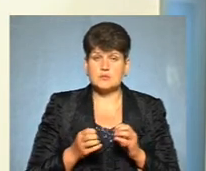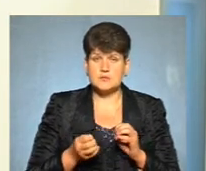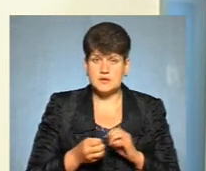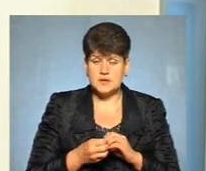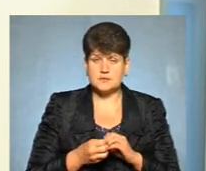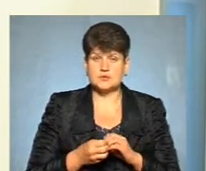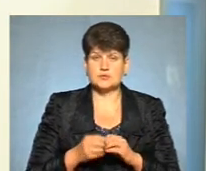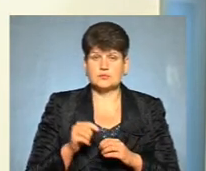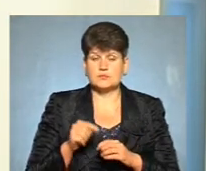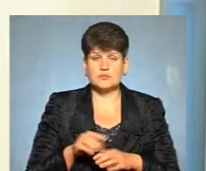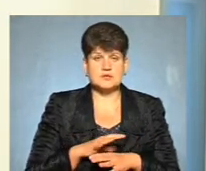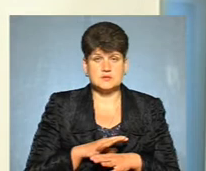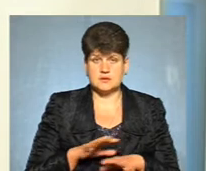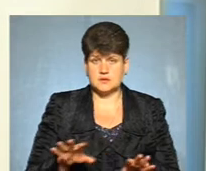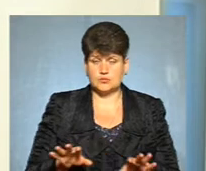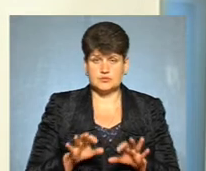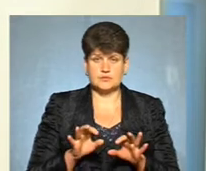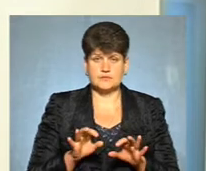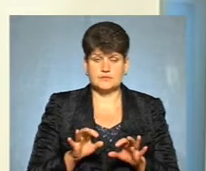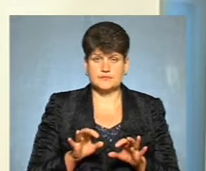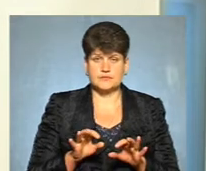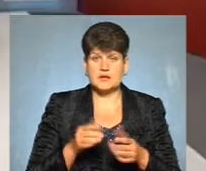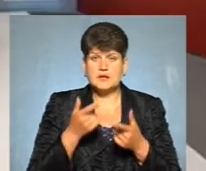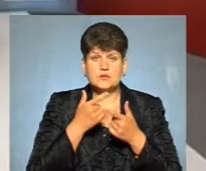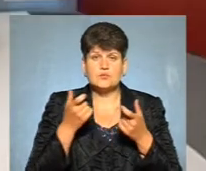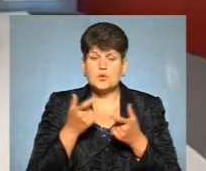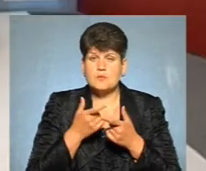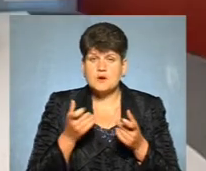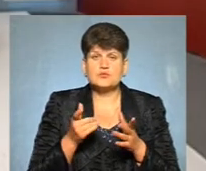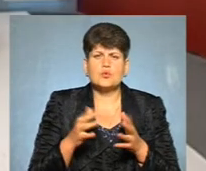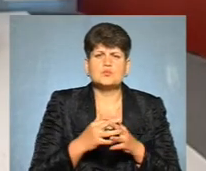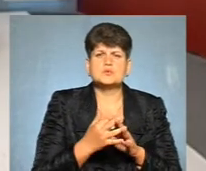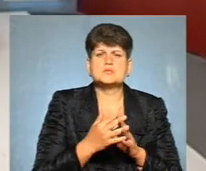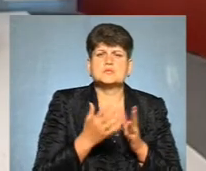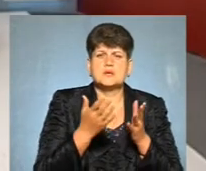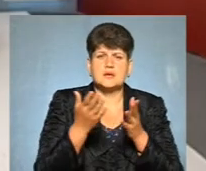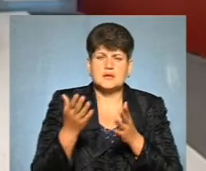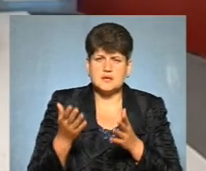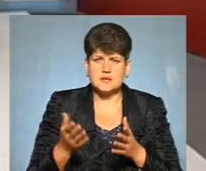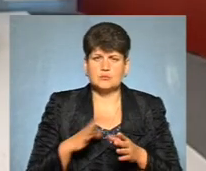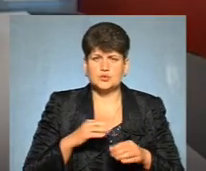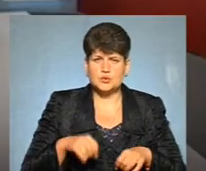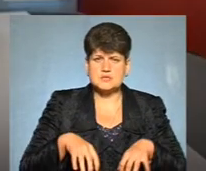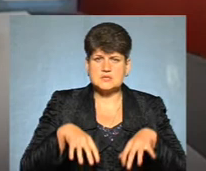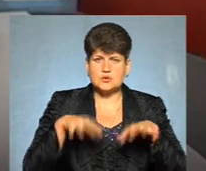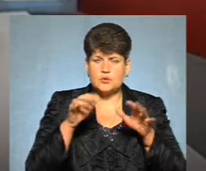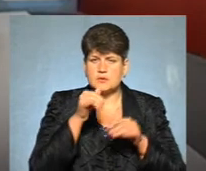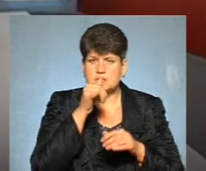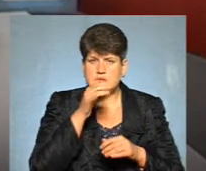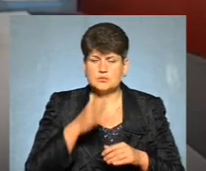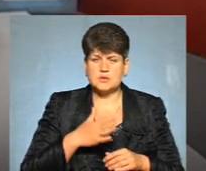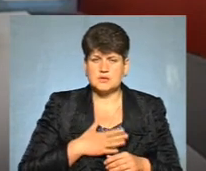В нас не було жодних інформації, що в якомусь там селі було затоплення і не змогли